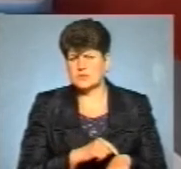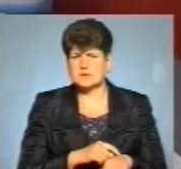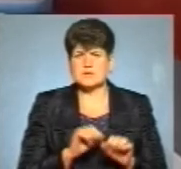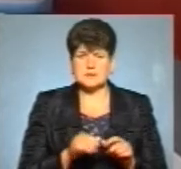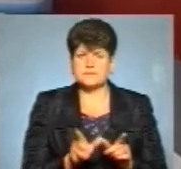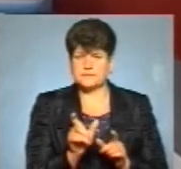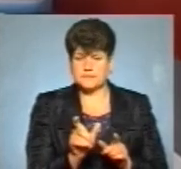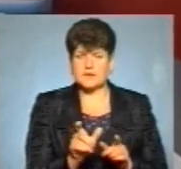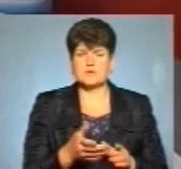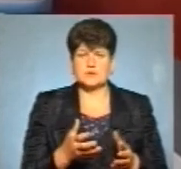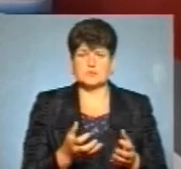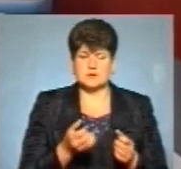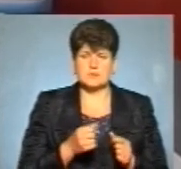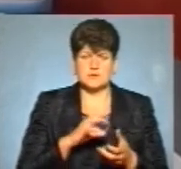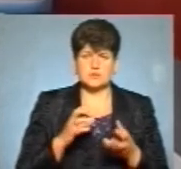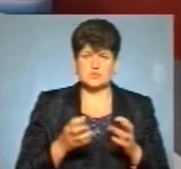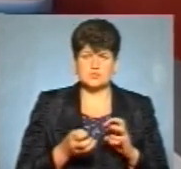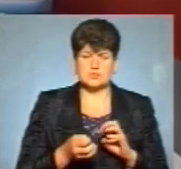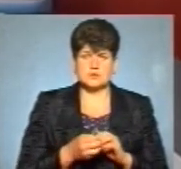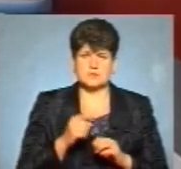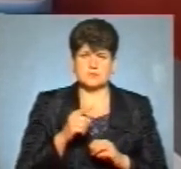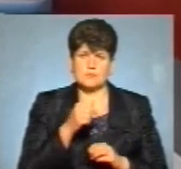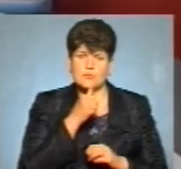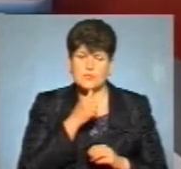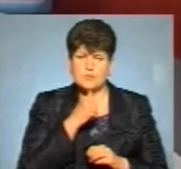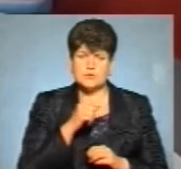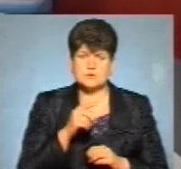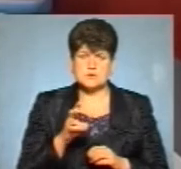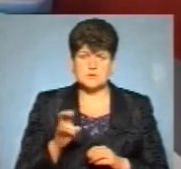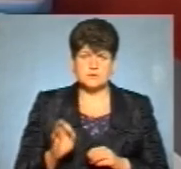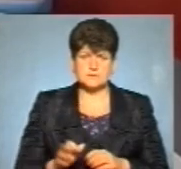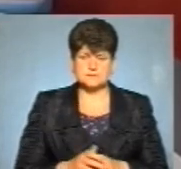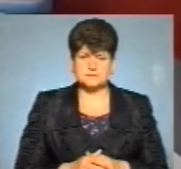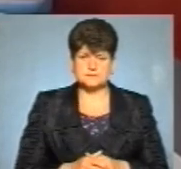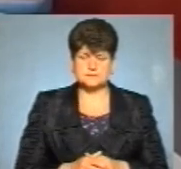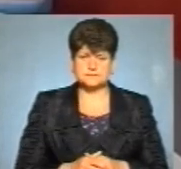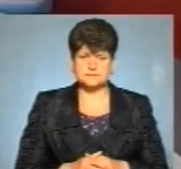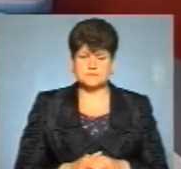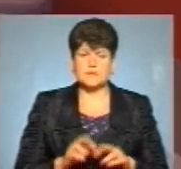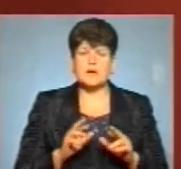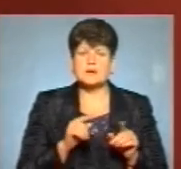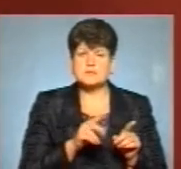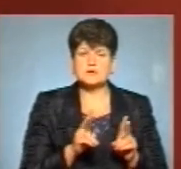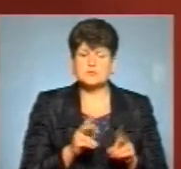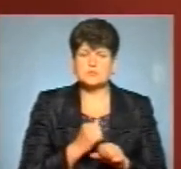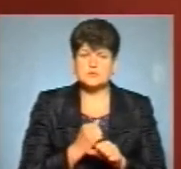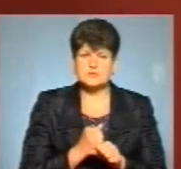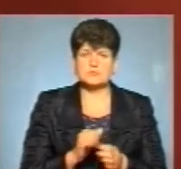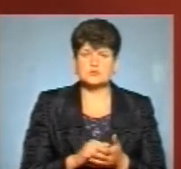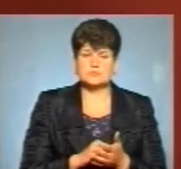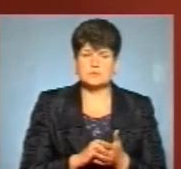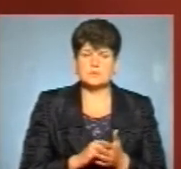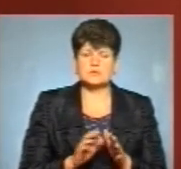певний період недовгий, вони отримують результати зовнішнього пробного, зовнішнього незалежного оцінювання. А ті, хто працювали в паперовому